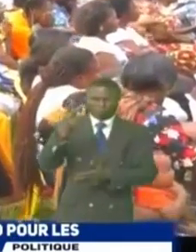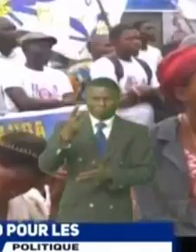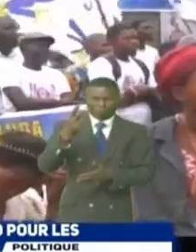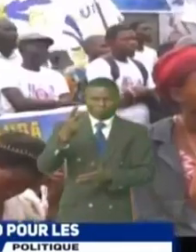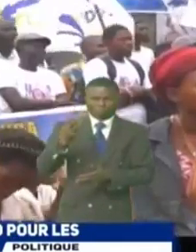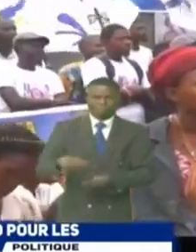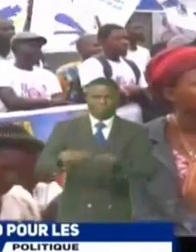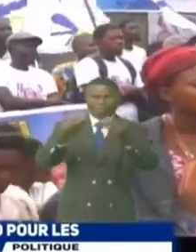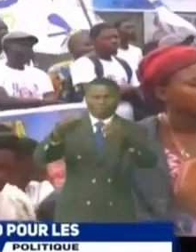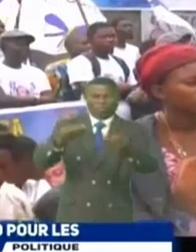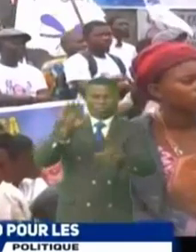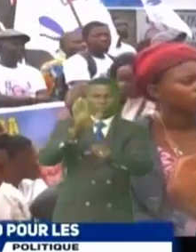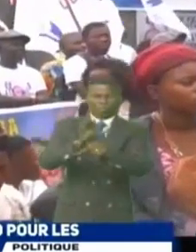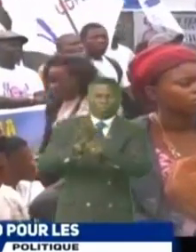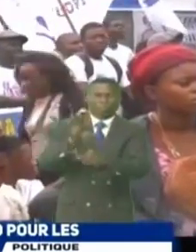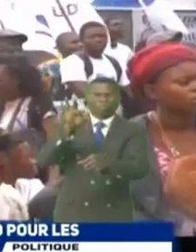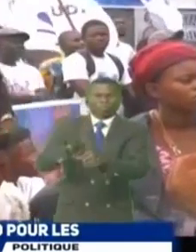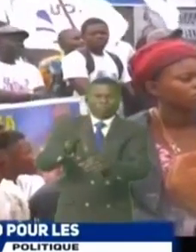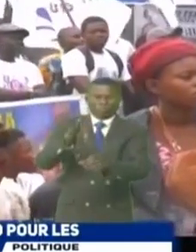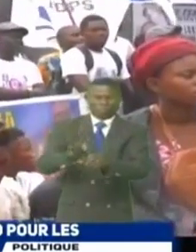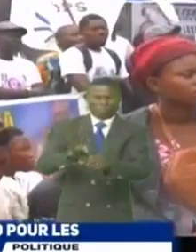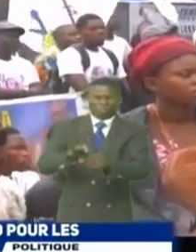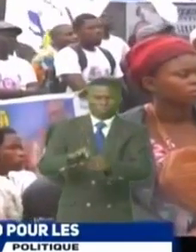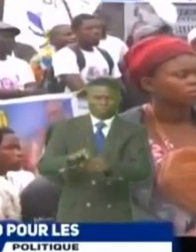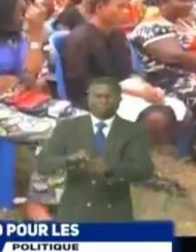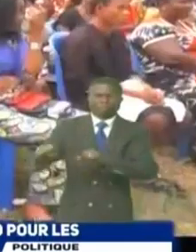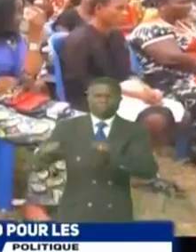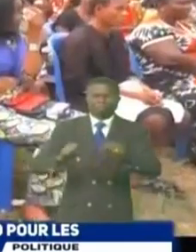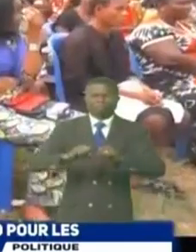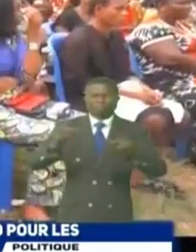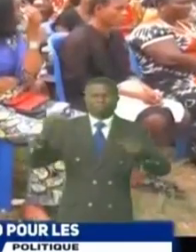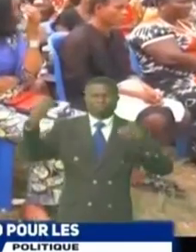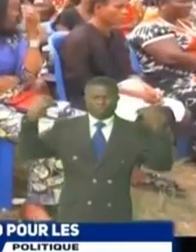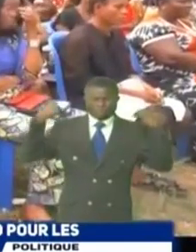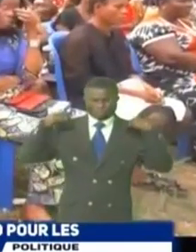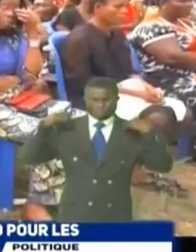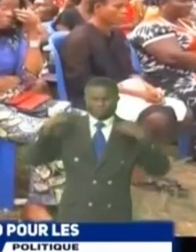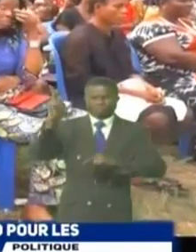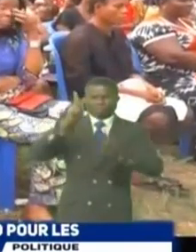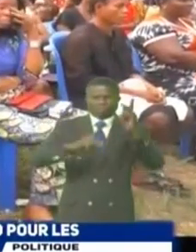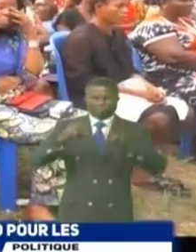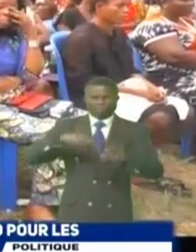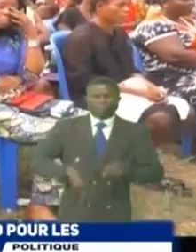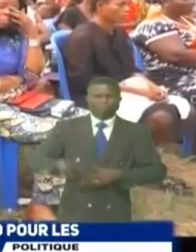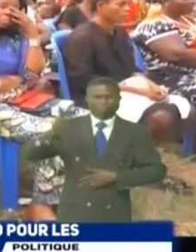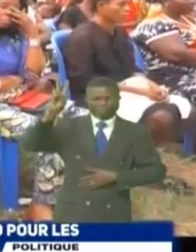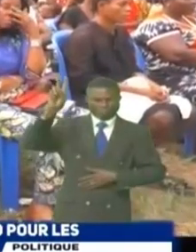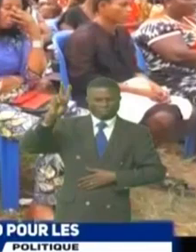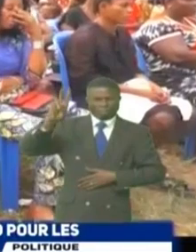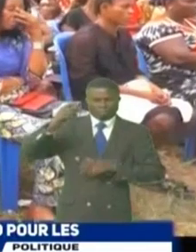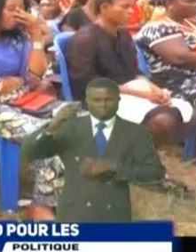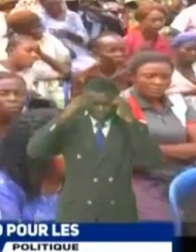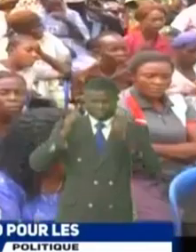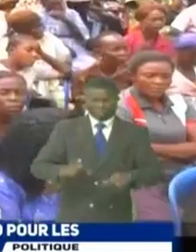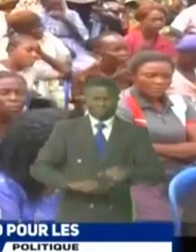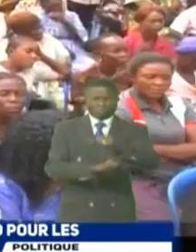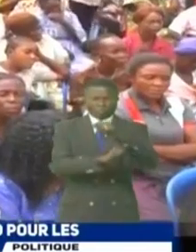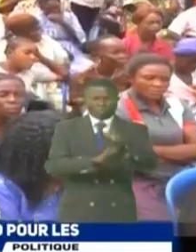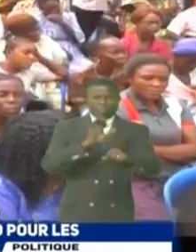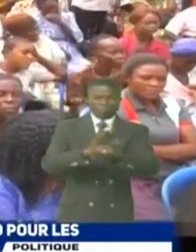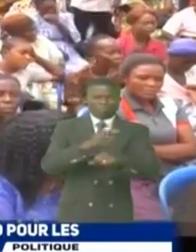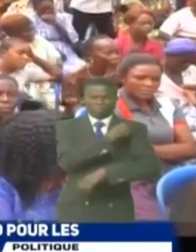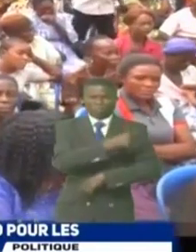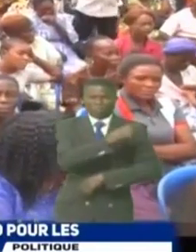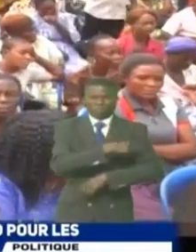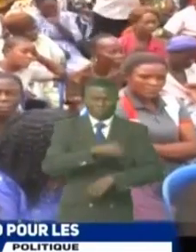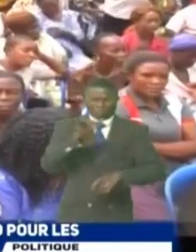doter une majorité parlementaire. Séance tenante, les notables et militants de l'IDPS ont pris l'engagement de soutenir Augustin Kabouya